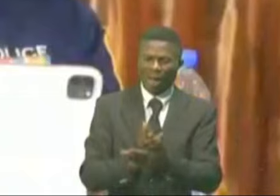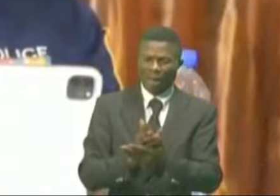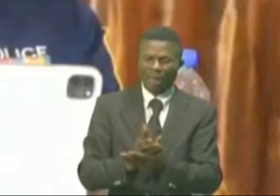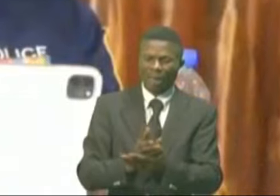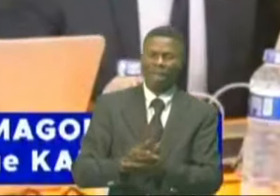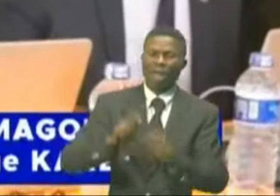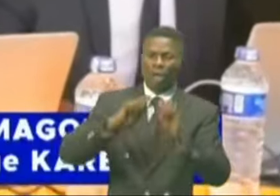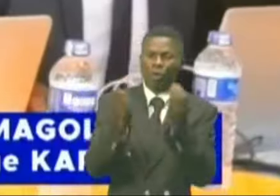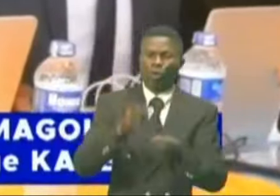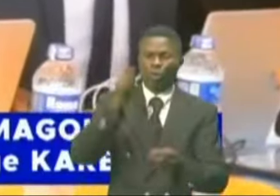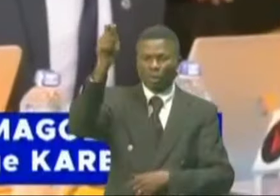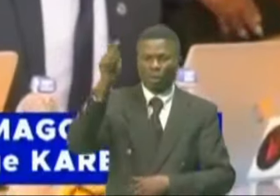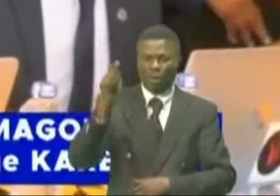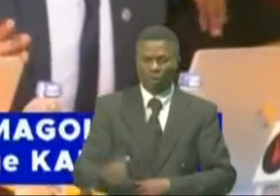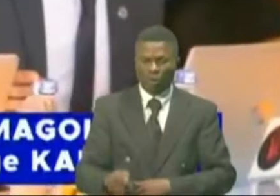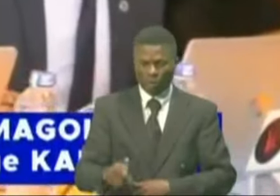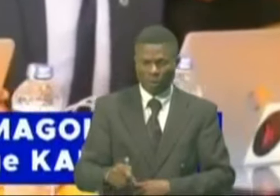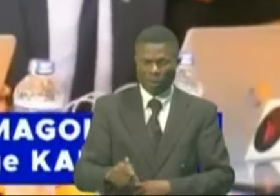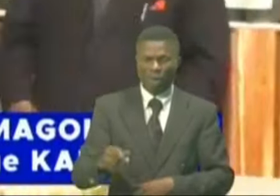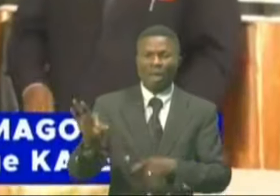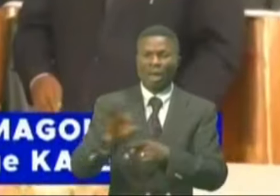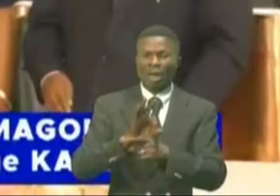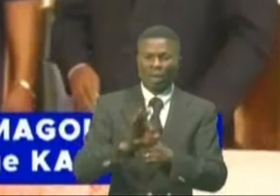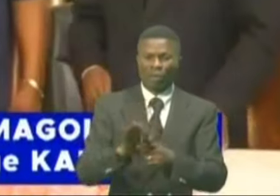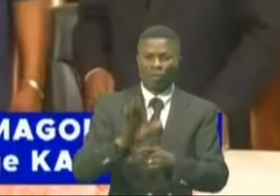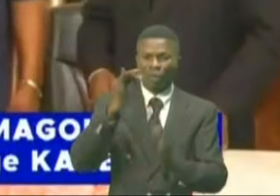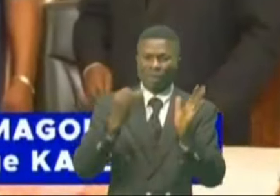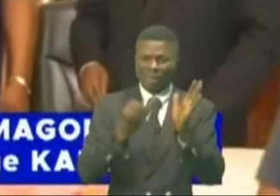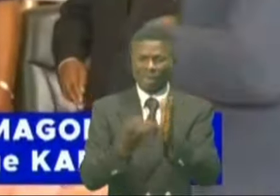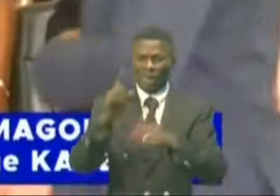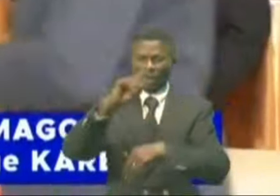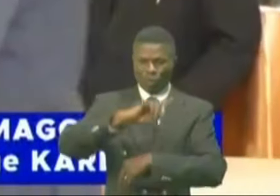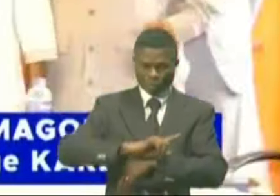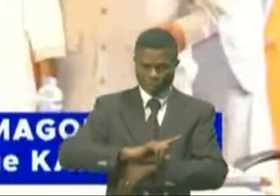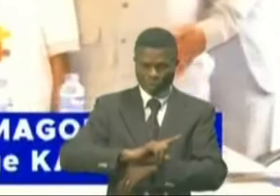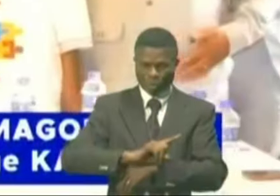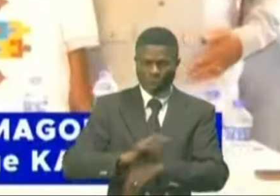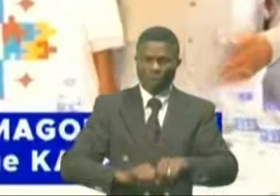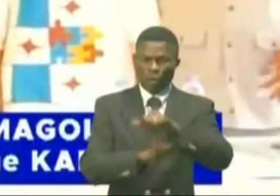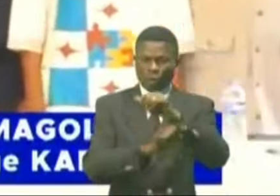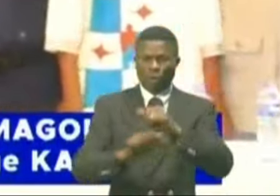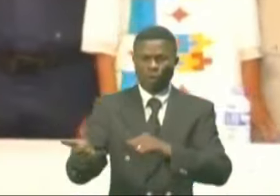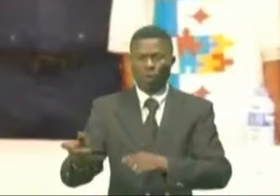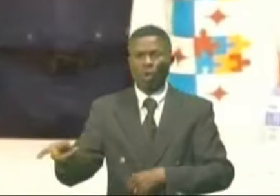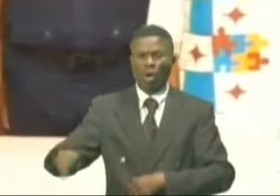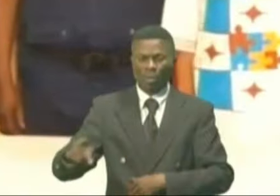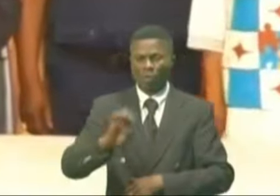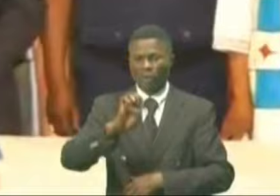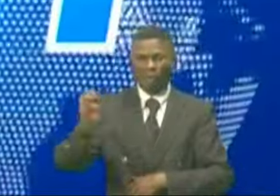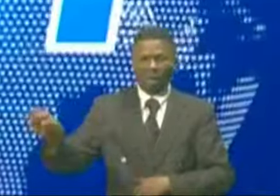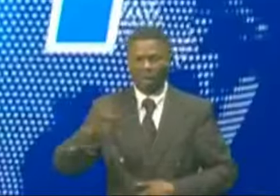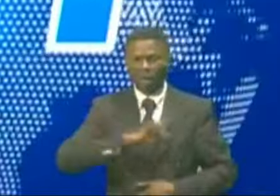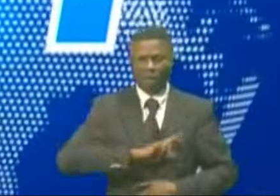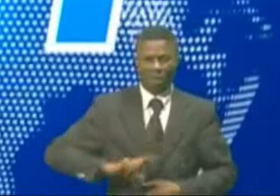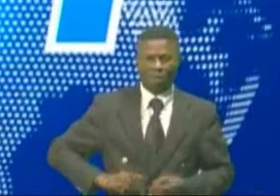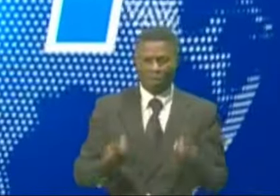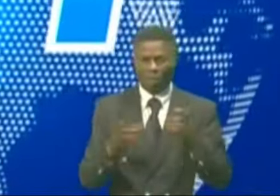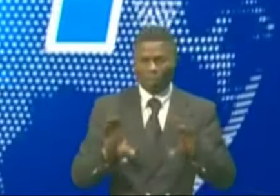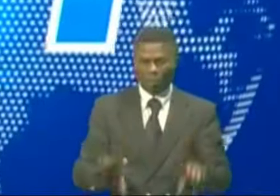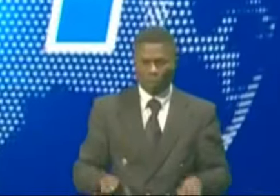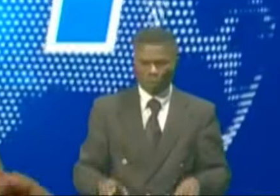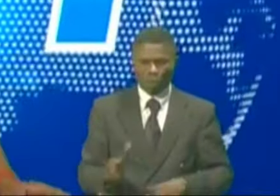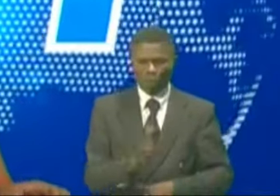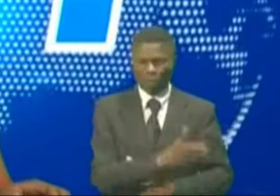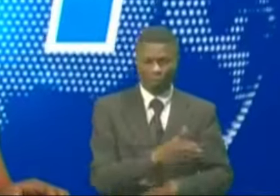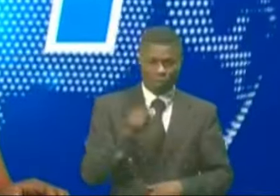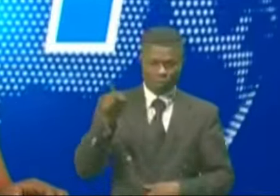des groupes armés. Il est à noter que cet atelier durera 7 jours et sera aussi tenu dans d'autres provinces de l'Est de la RDC.